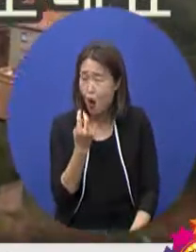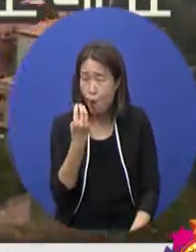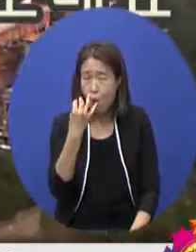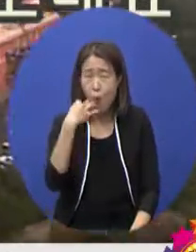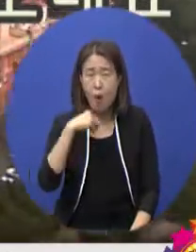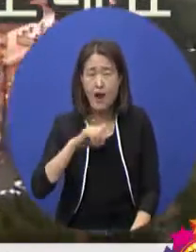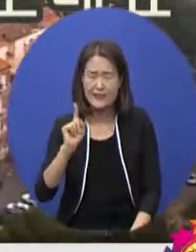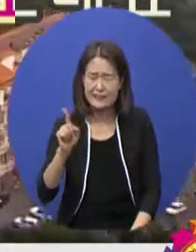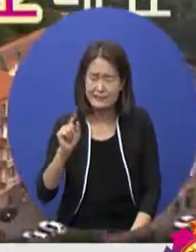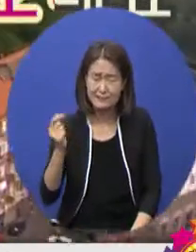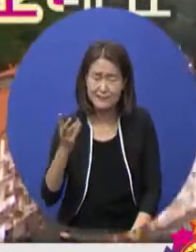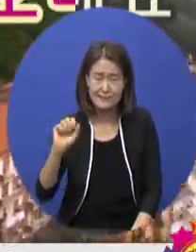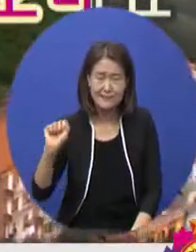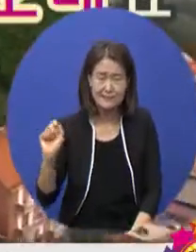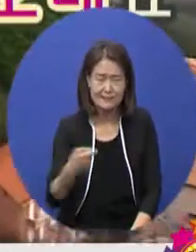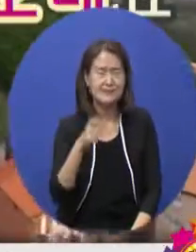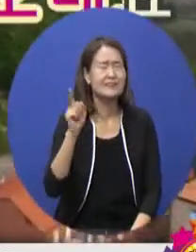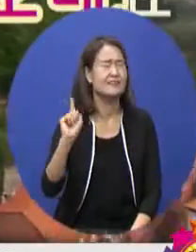저놈의 숫자가